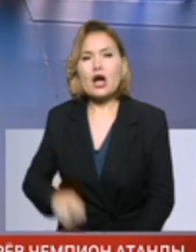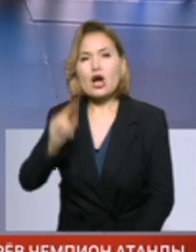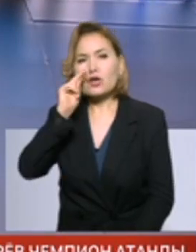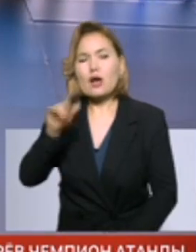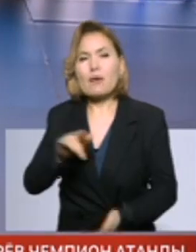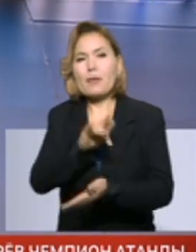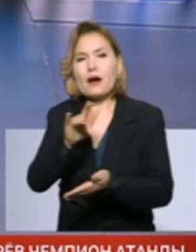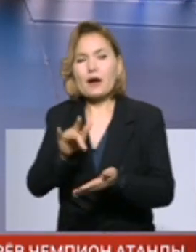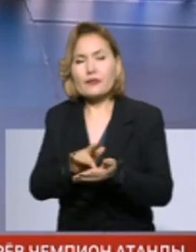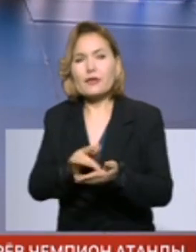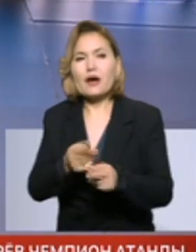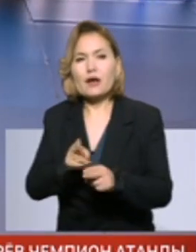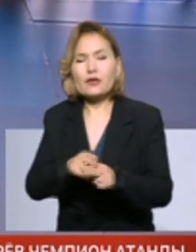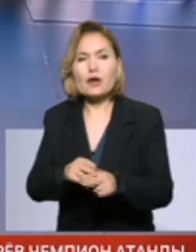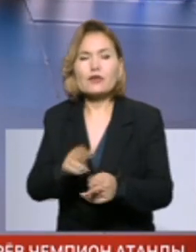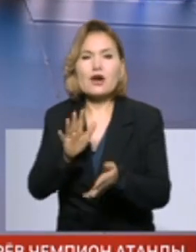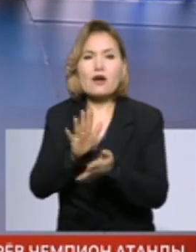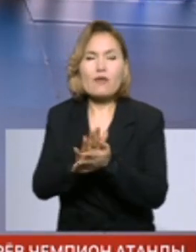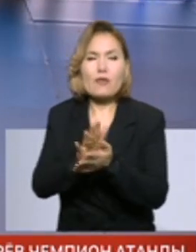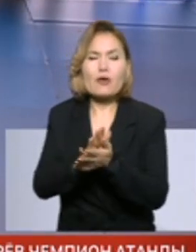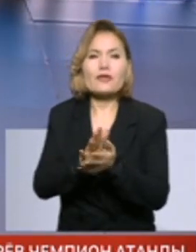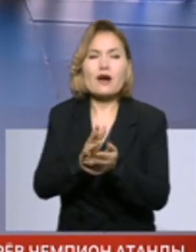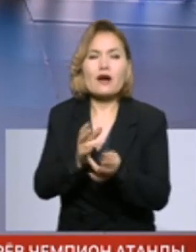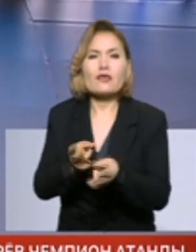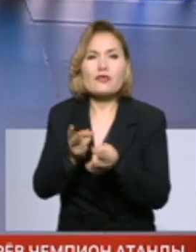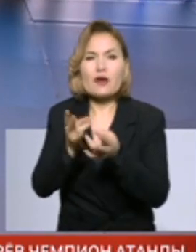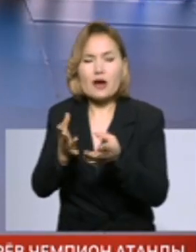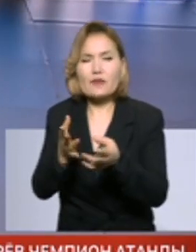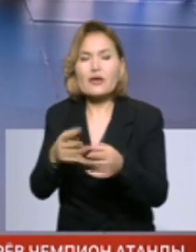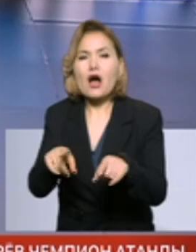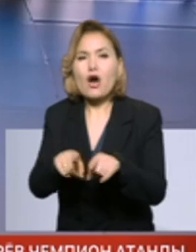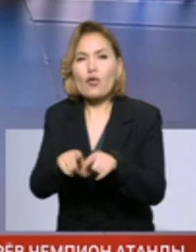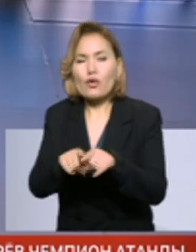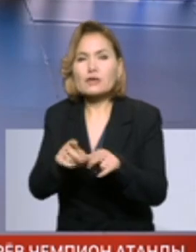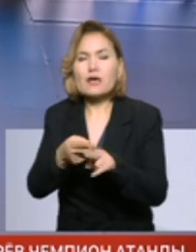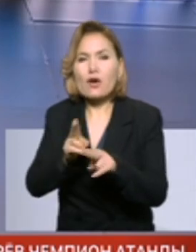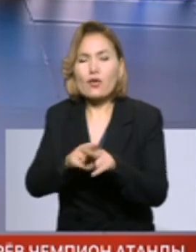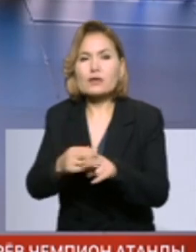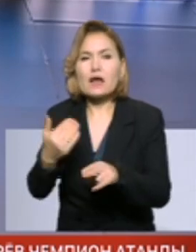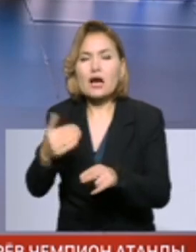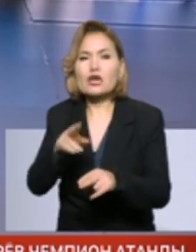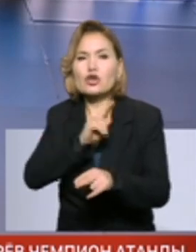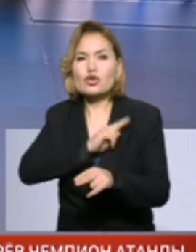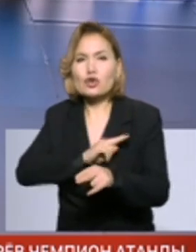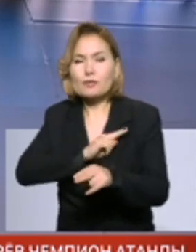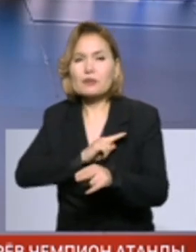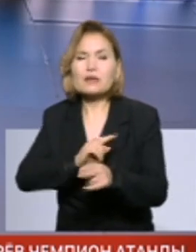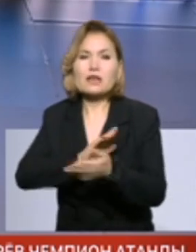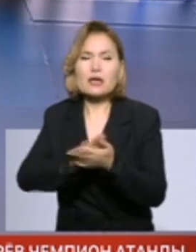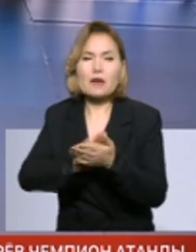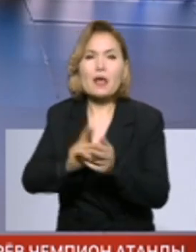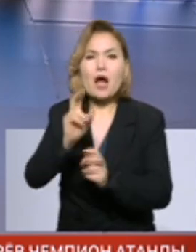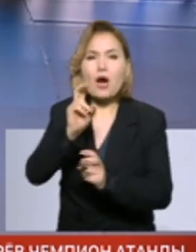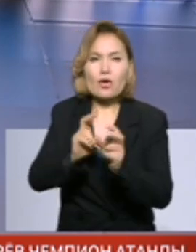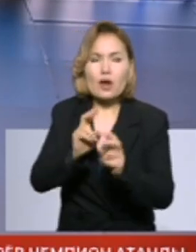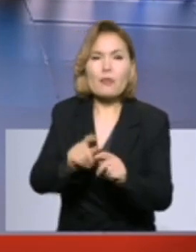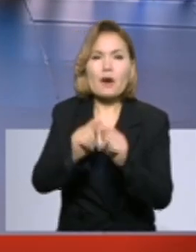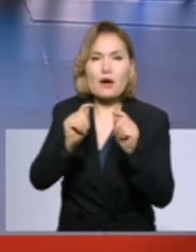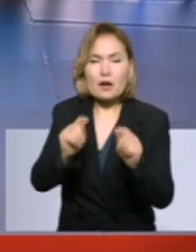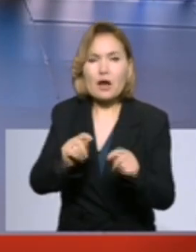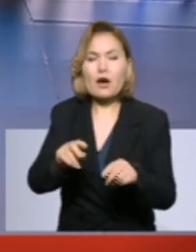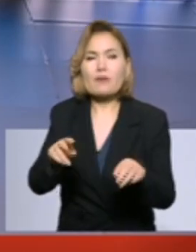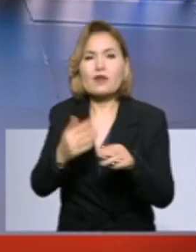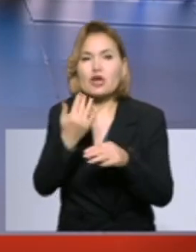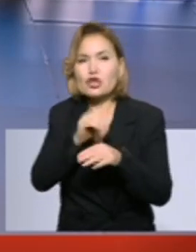Шымкент қаласынан тұрмыстық қалдықтарды өңдейтін зауыт салуға бірнеше шетелдік компания қызығушылық танытып отыр. Жаңадан жасақталған